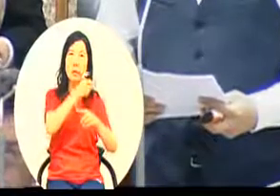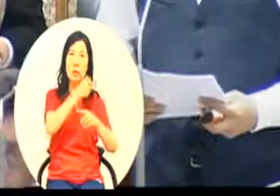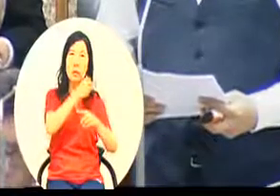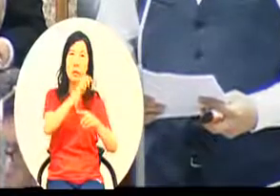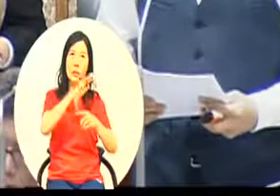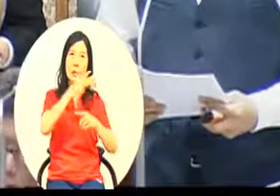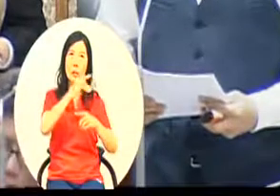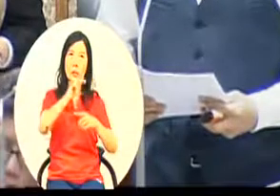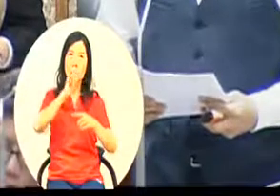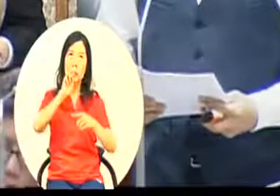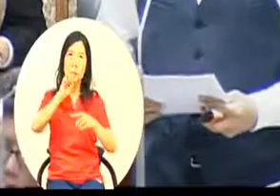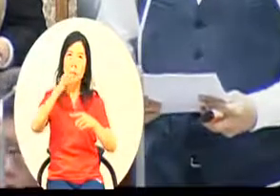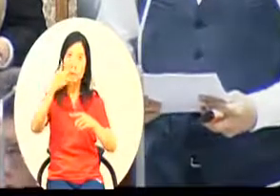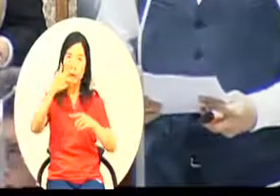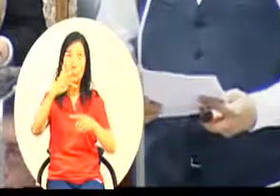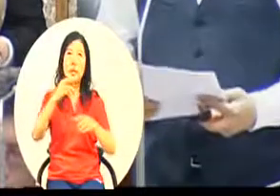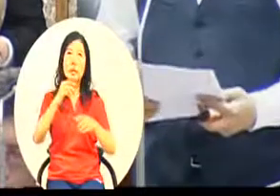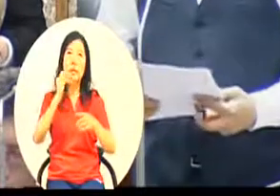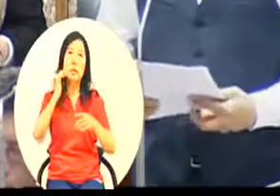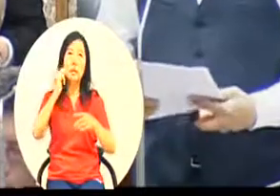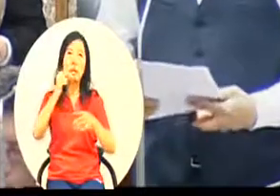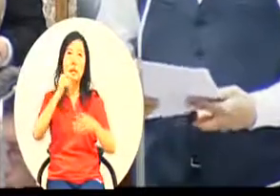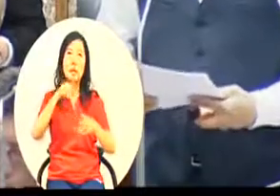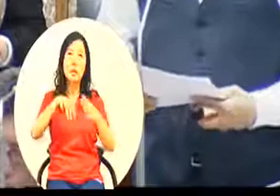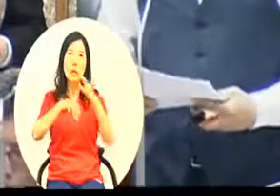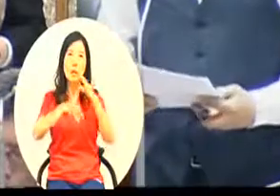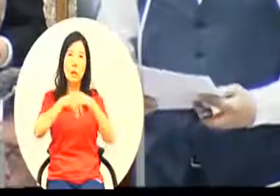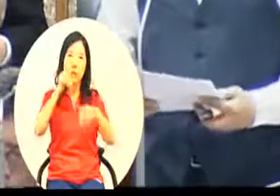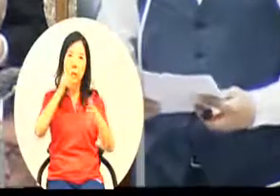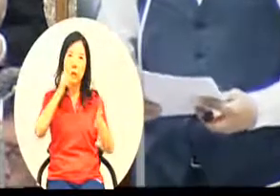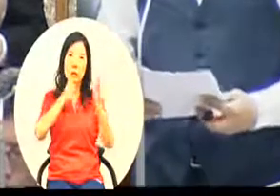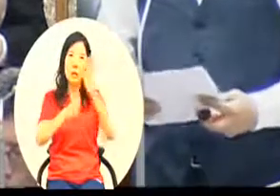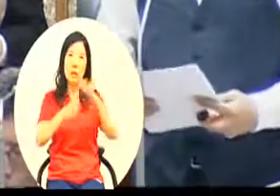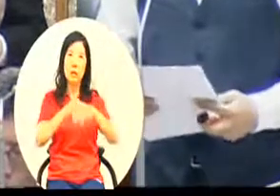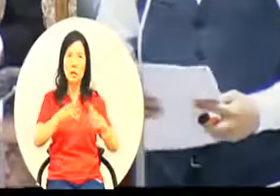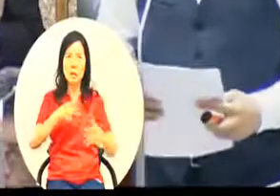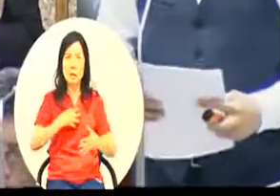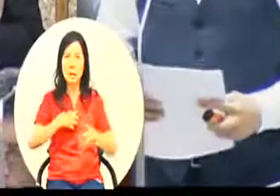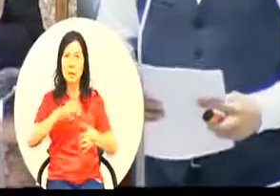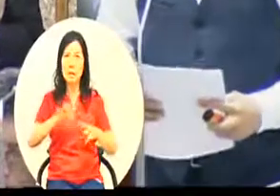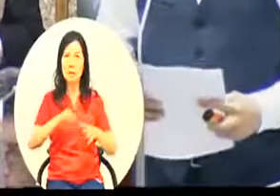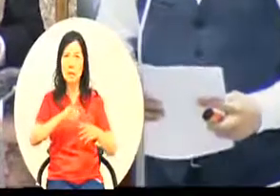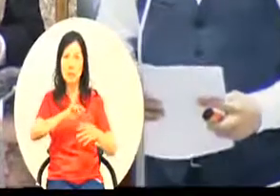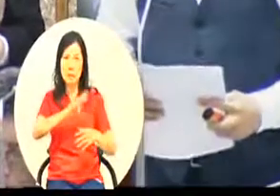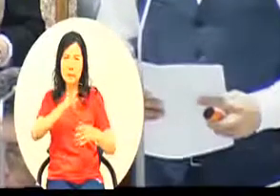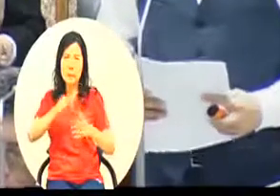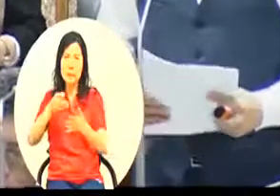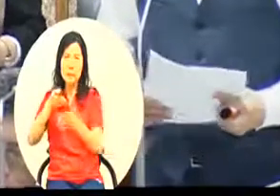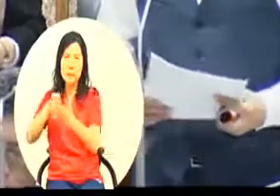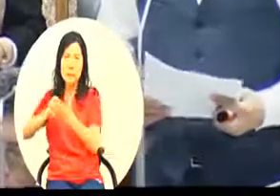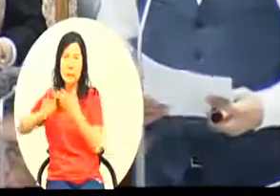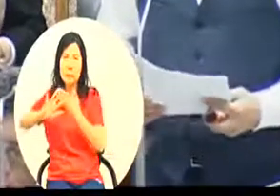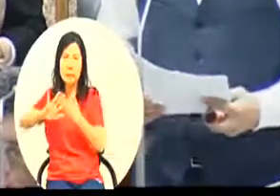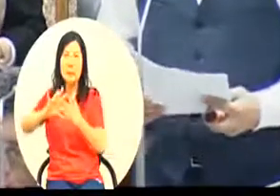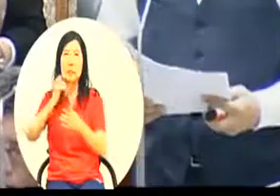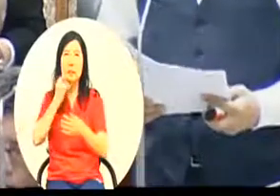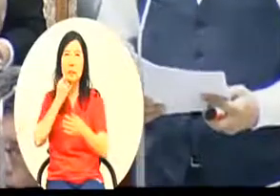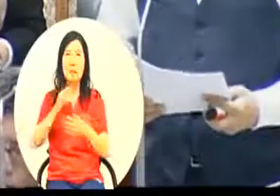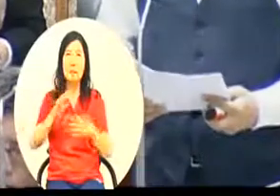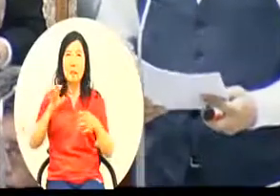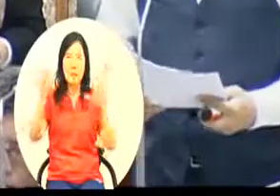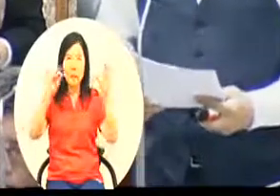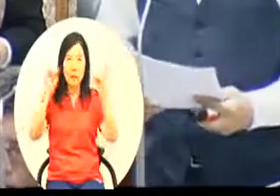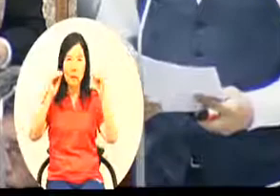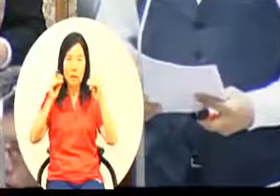会有一些家长是抽不到的，他还是觉得很焦虑，或者觉得他原来应该去报另外那一员等等。所以资讯的更